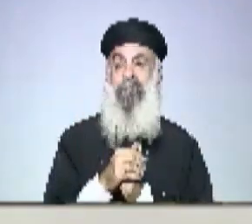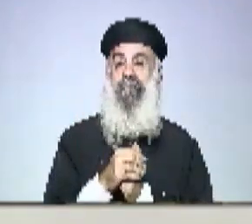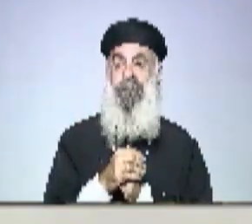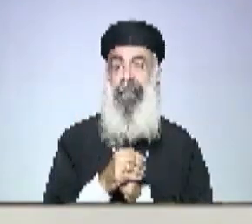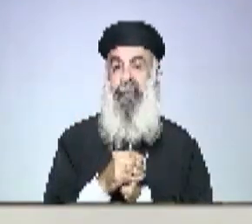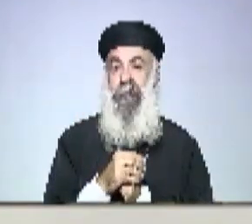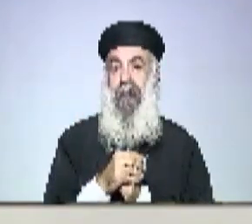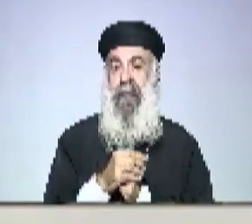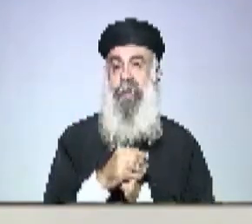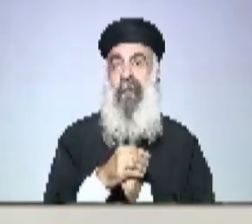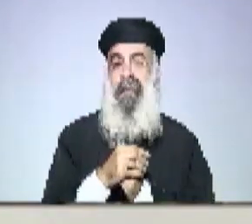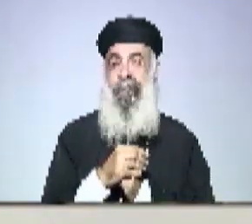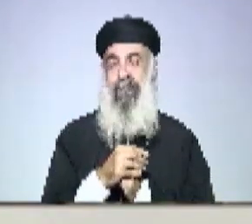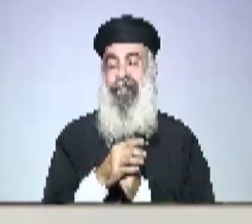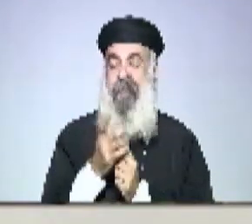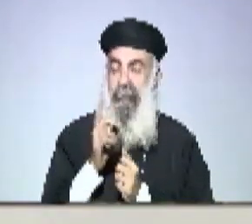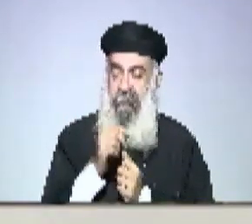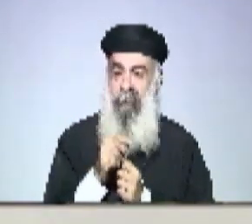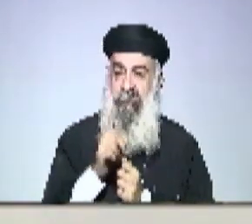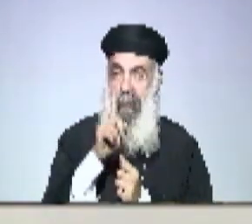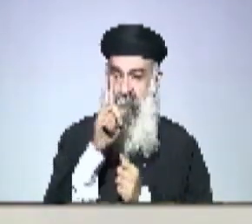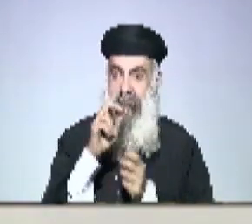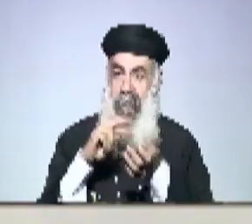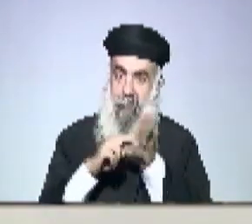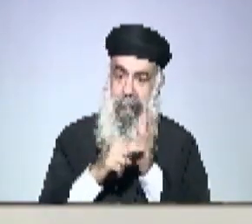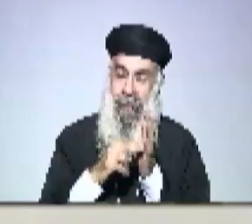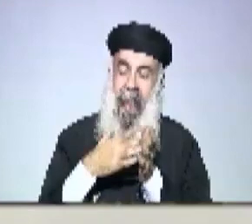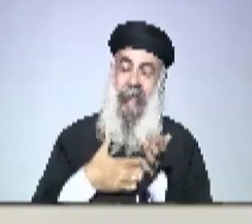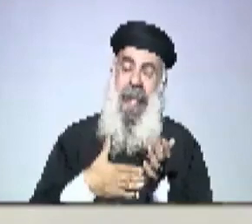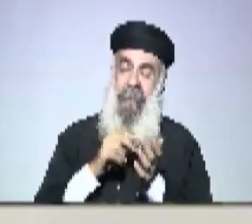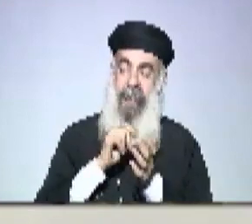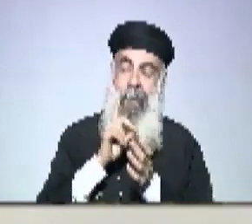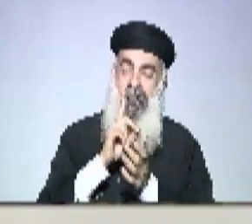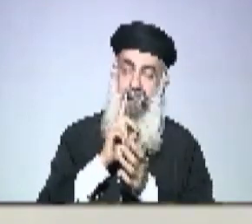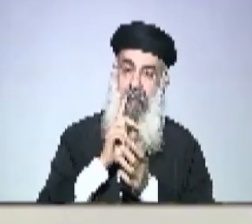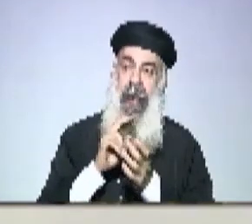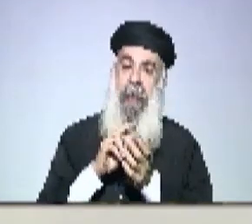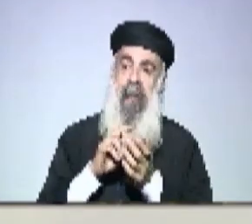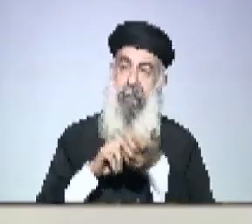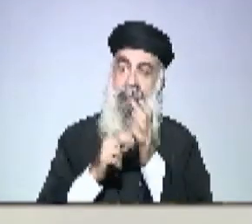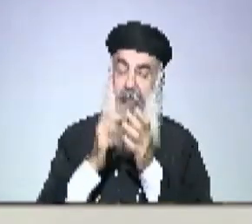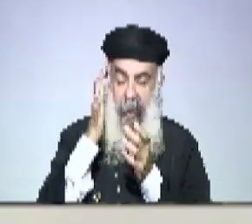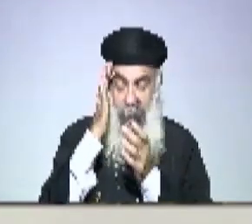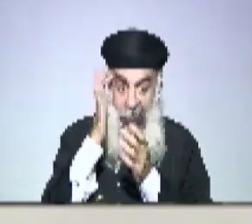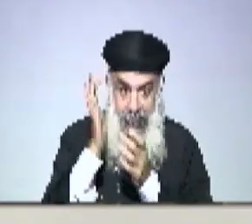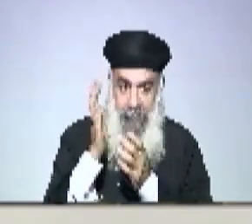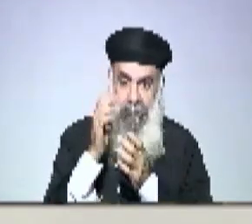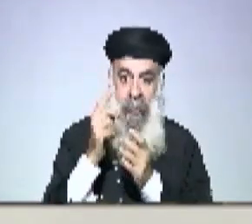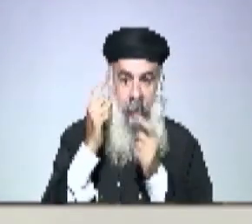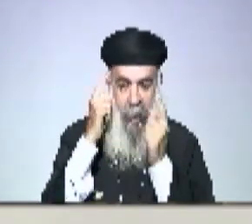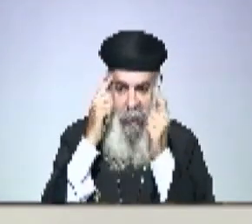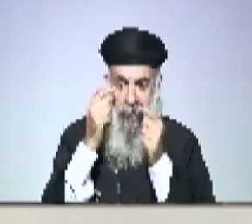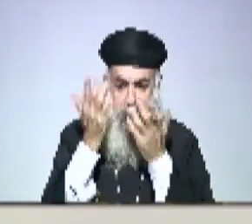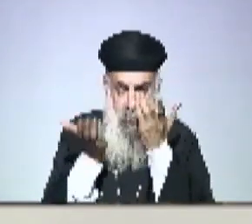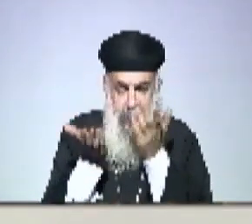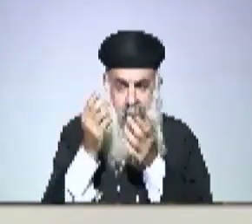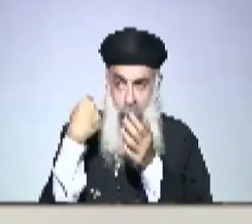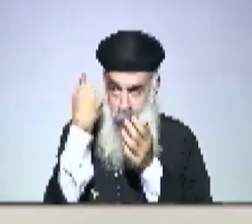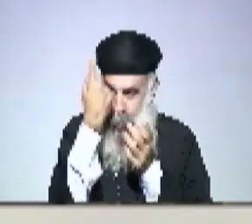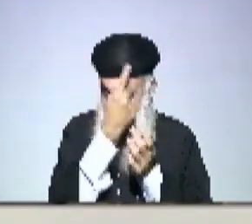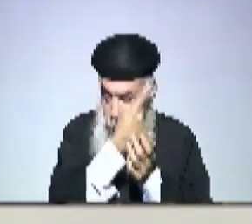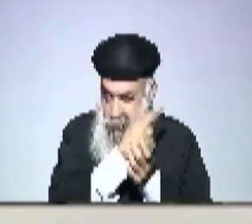عارفين هو طبعا ربنا لما خلق ادم خلقه حكيما عاقلا مقدسا